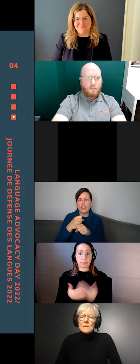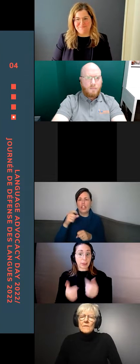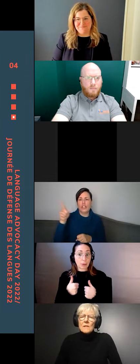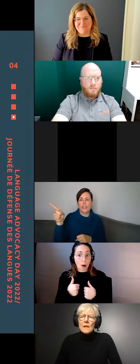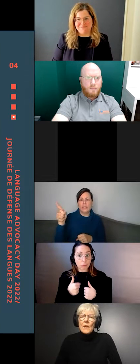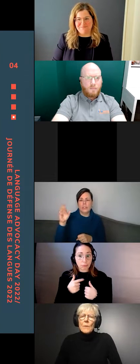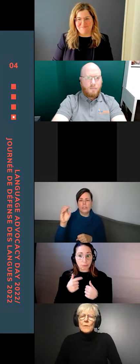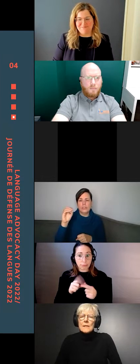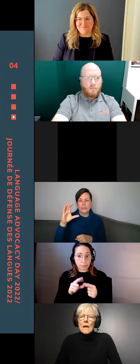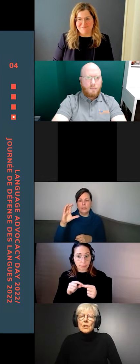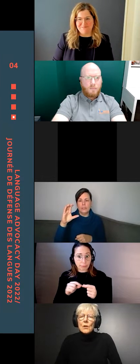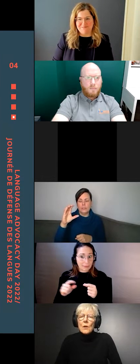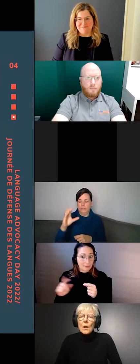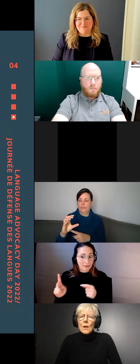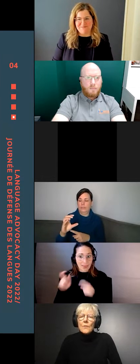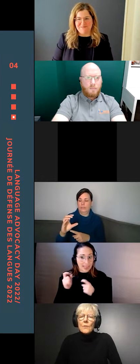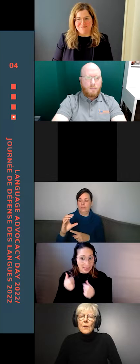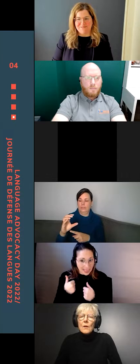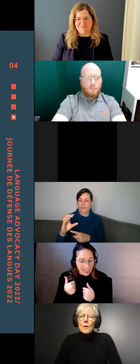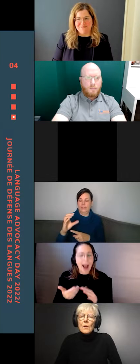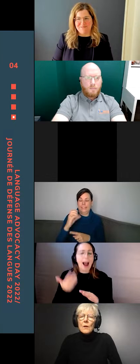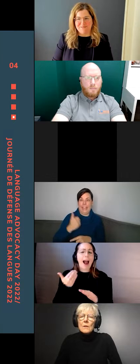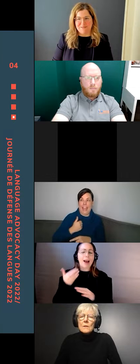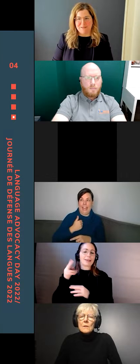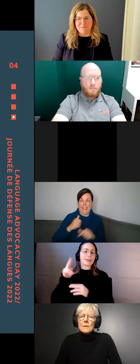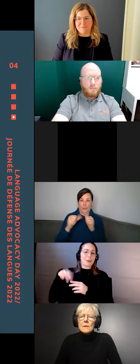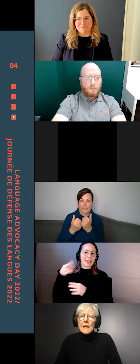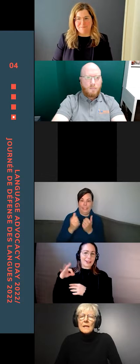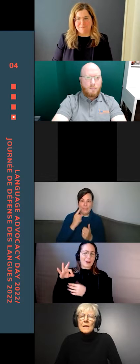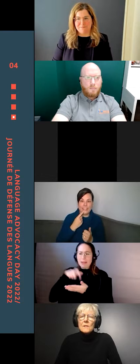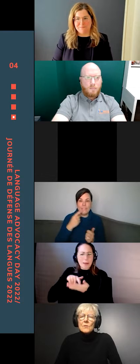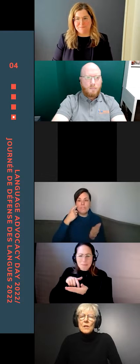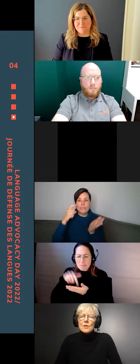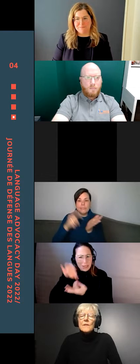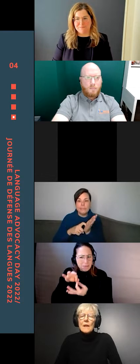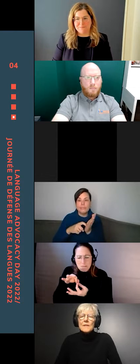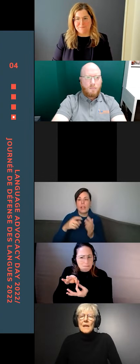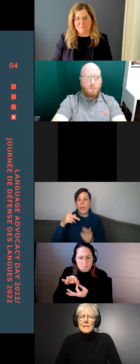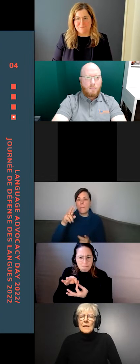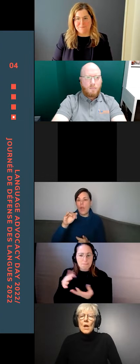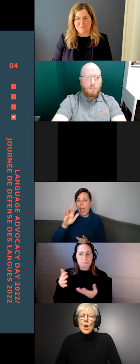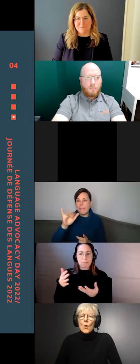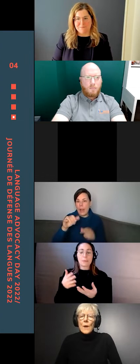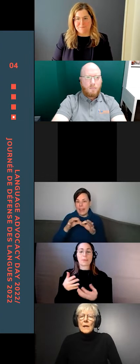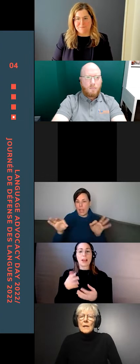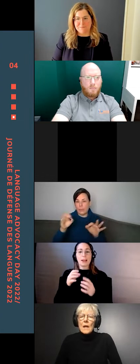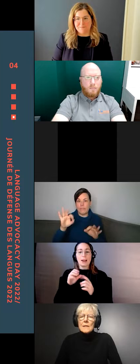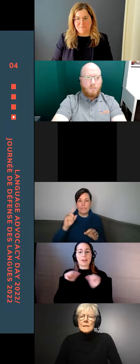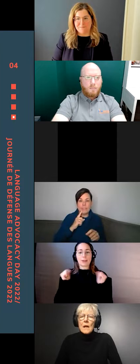Peut-être que je suis en train de parler trop vite. En 2019, je ne me souviens pas de la date exacte,